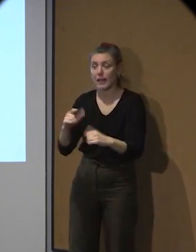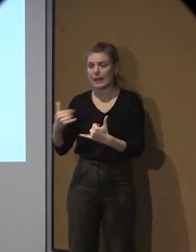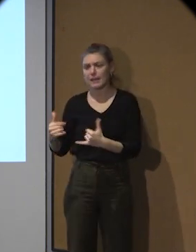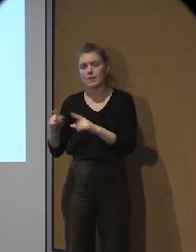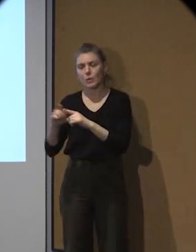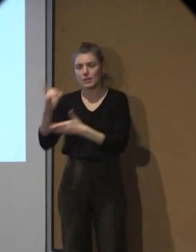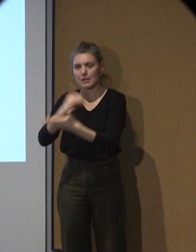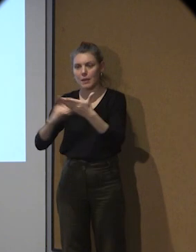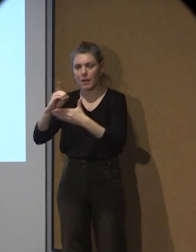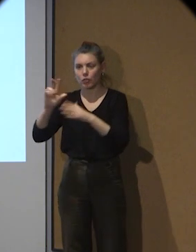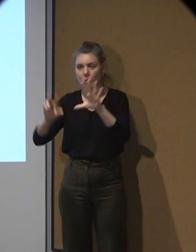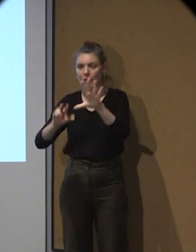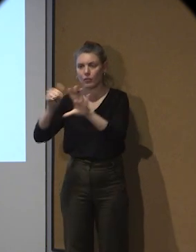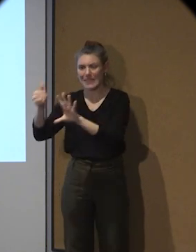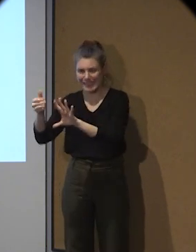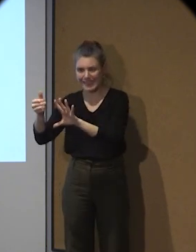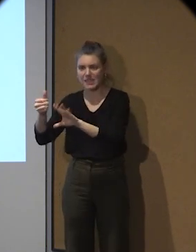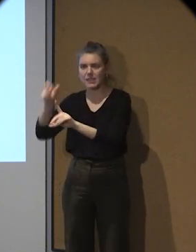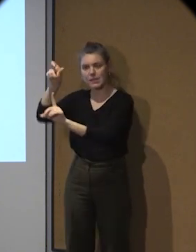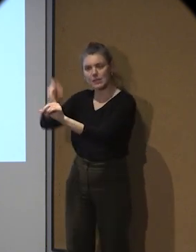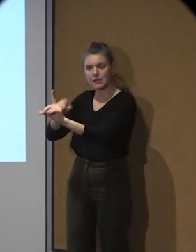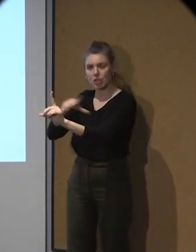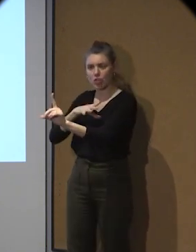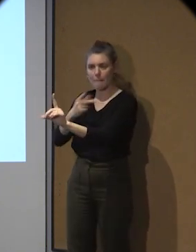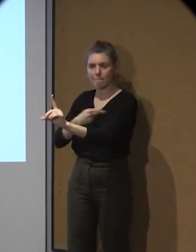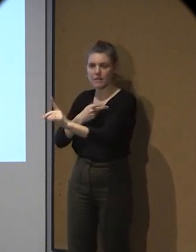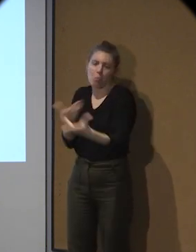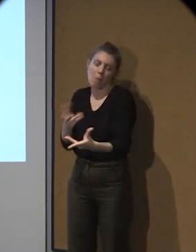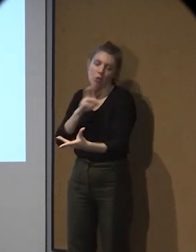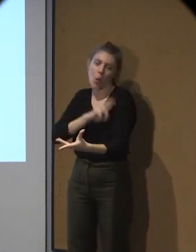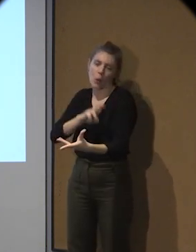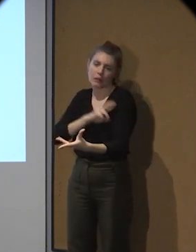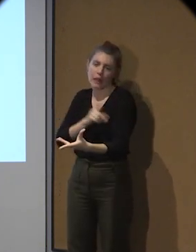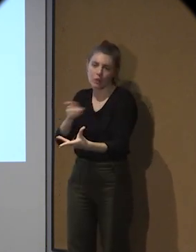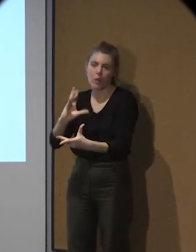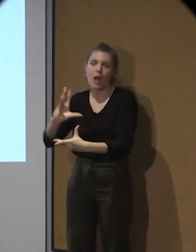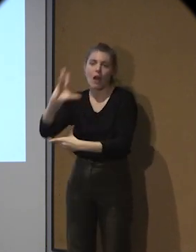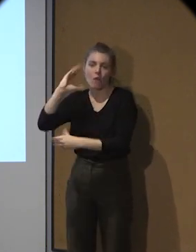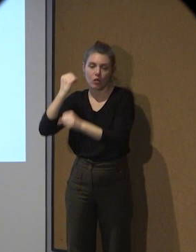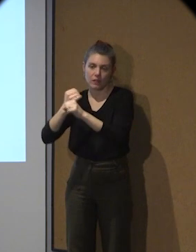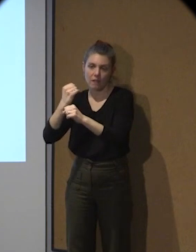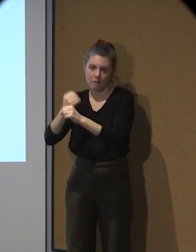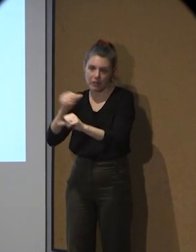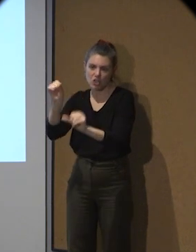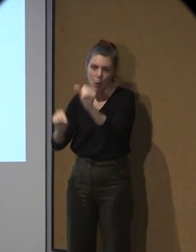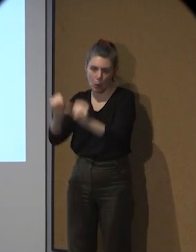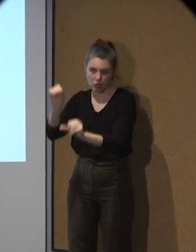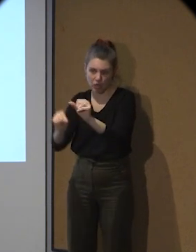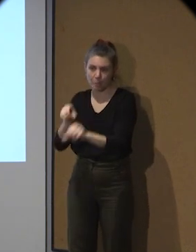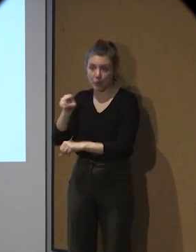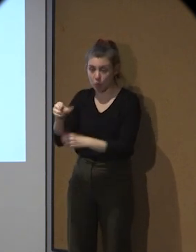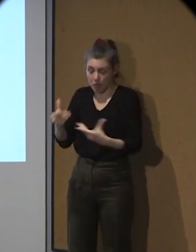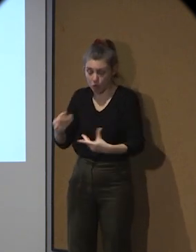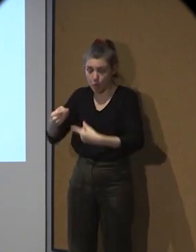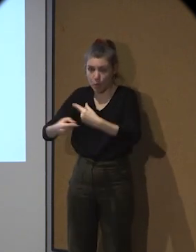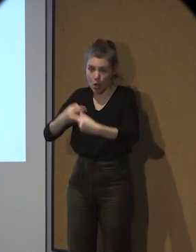départementale, on a un de nos confrères qui est retraité, qui était chirurgien cardio-thoracique, qui essaie de promulguer une étude qui